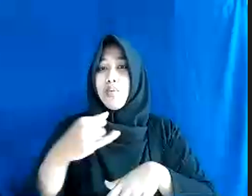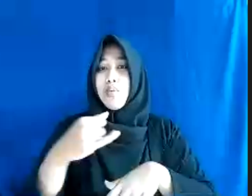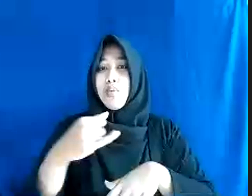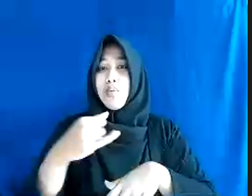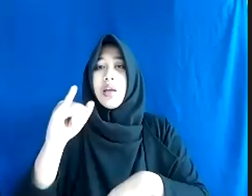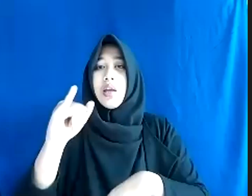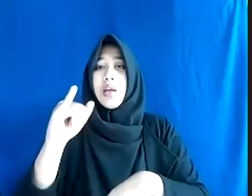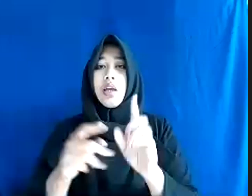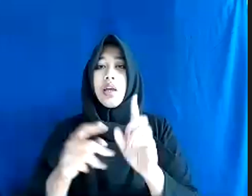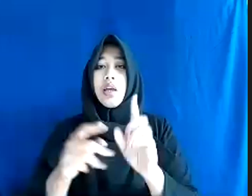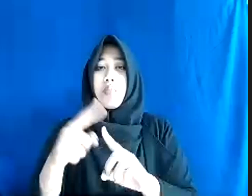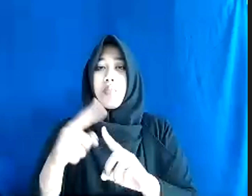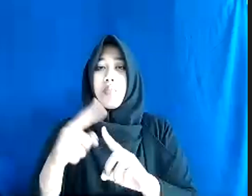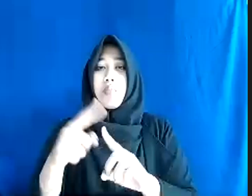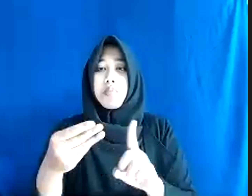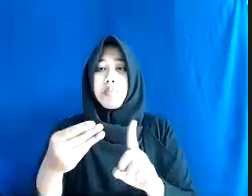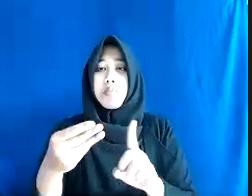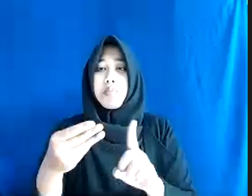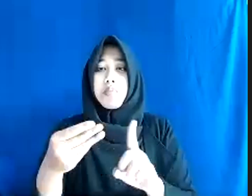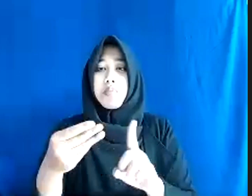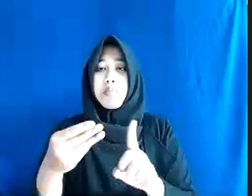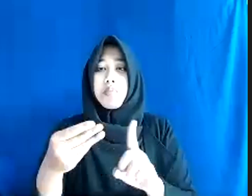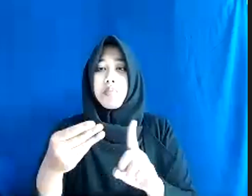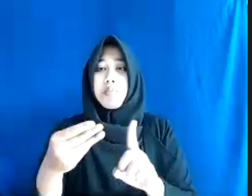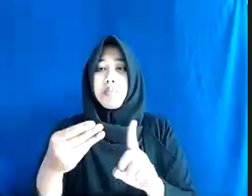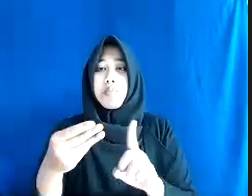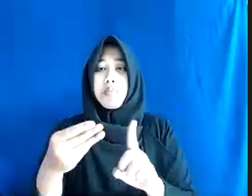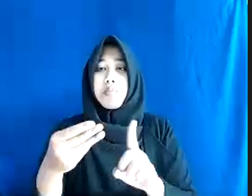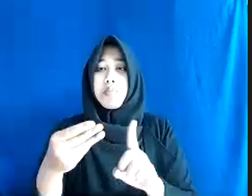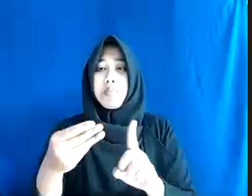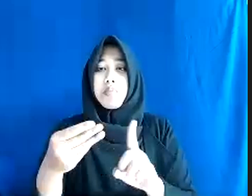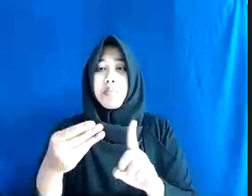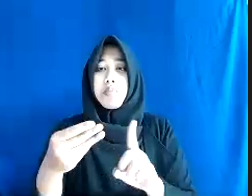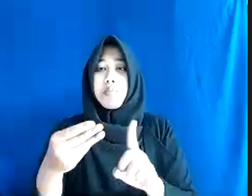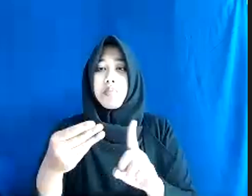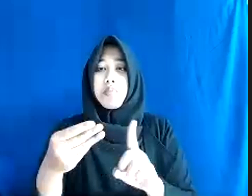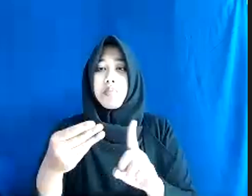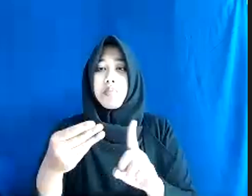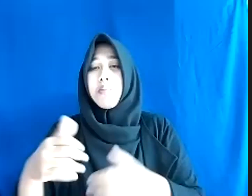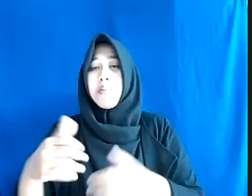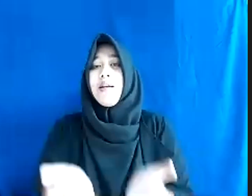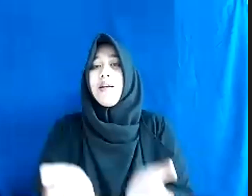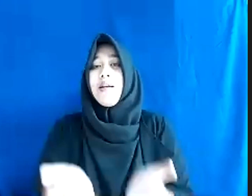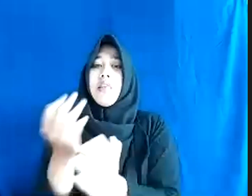petani lokal bisa terangkat ekonominya? Terima kasih Ibu, ini pertanyaan terakhir.